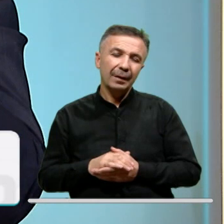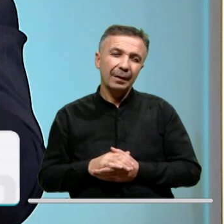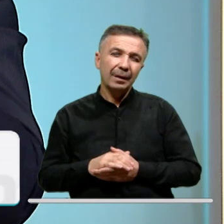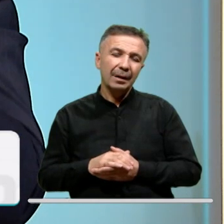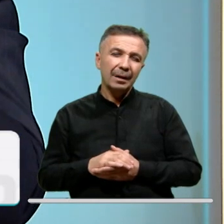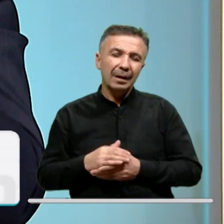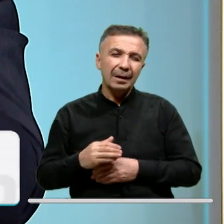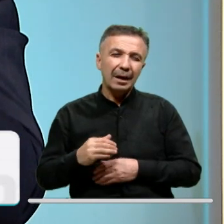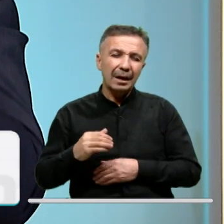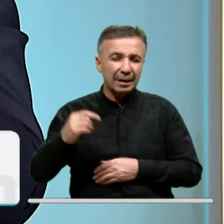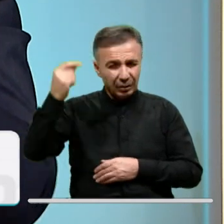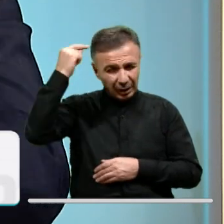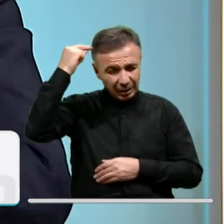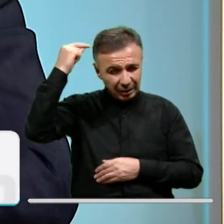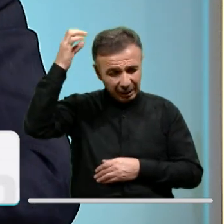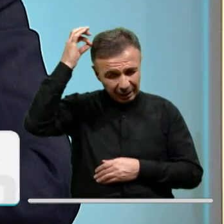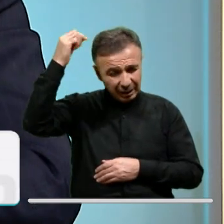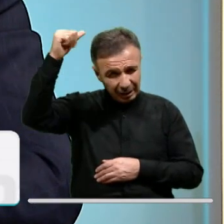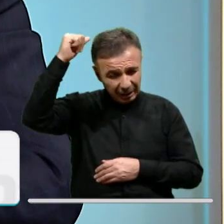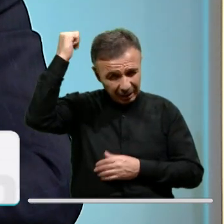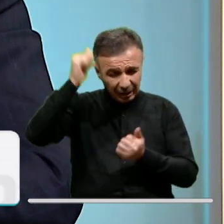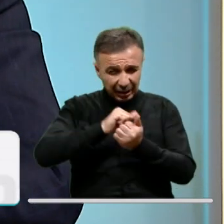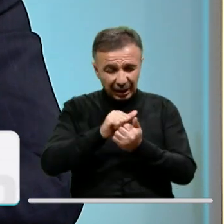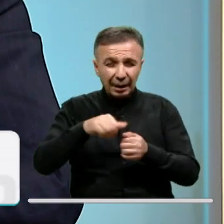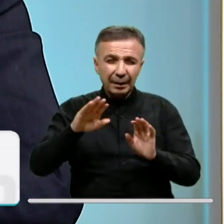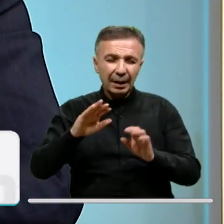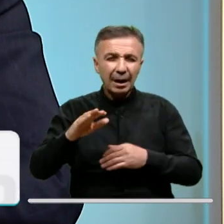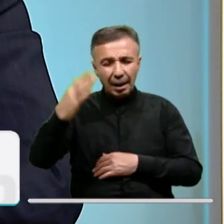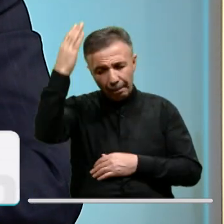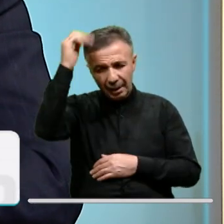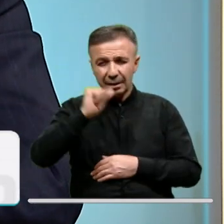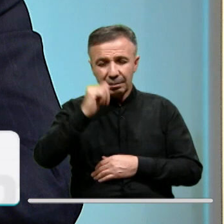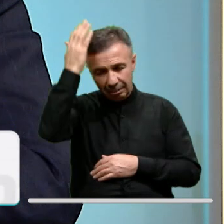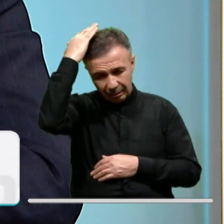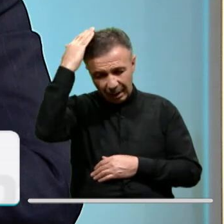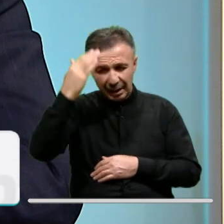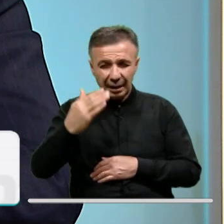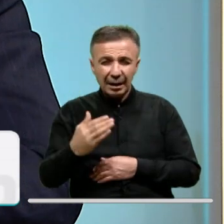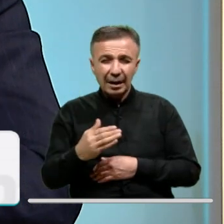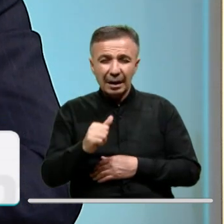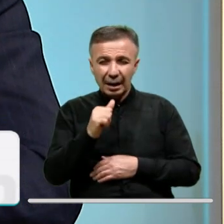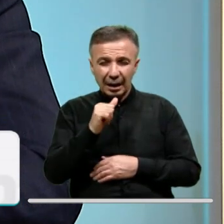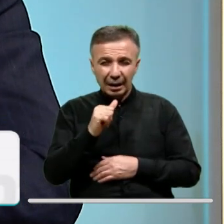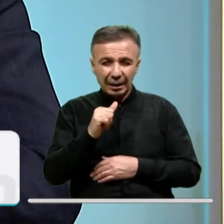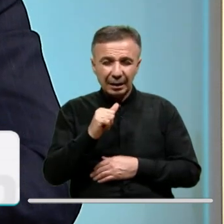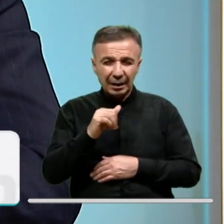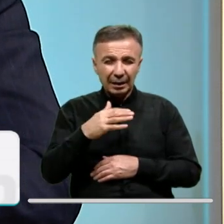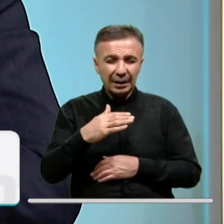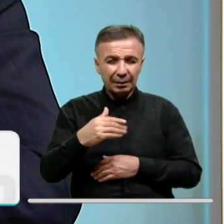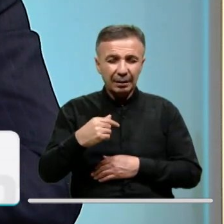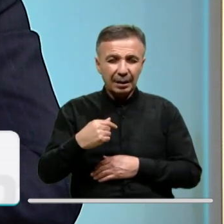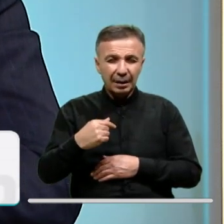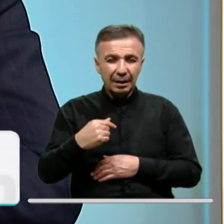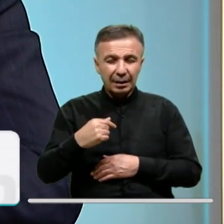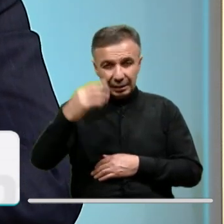değildir Mesih değil mi o yüzden bir kimse elini ıslatıp saçına sürdüğü zaman bu farz